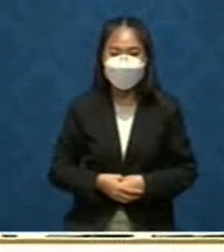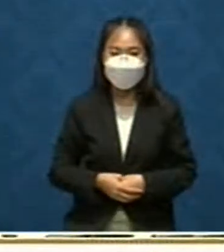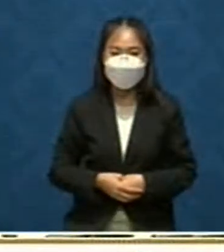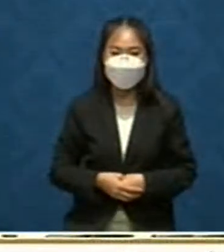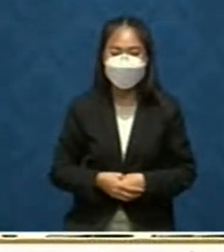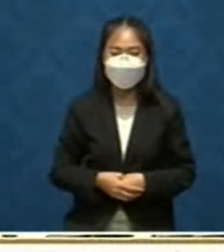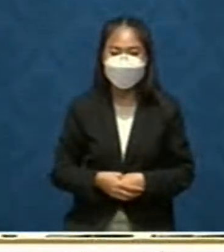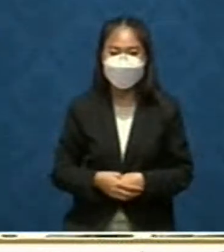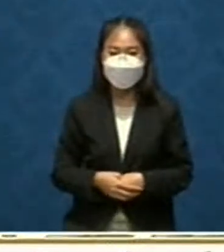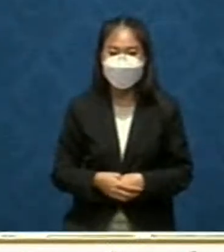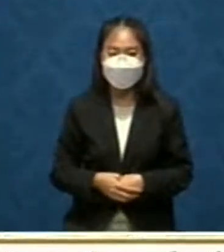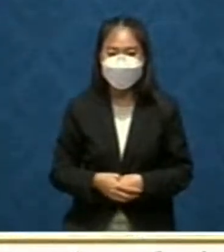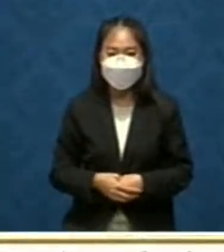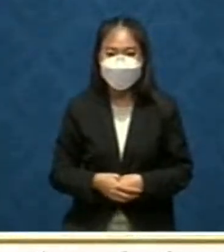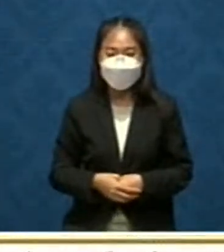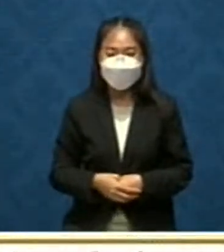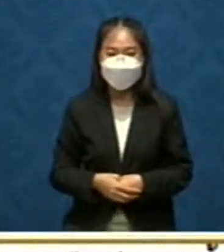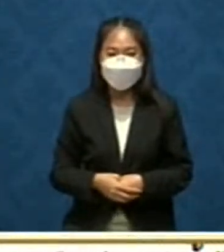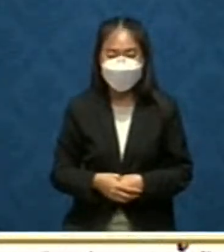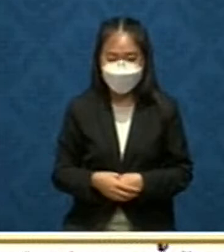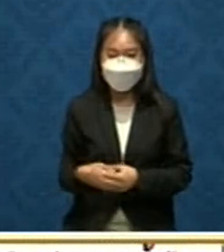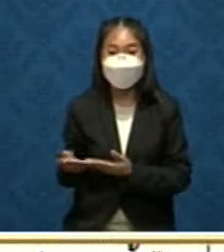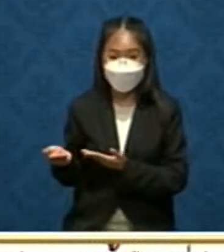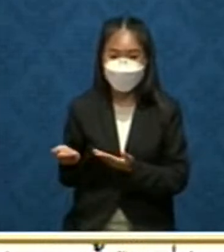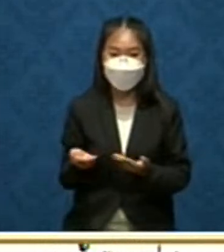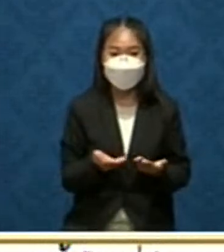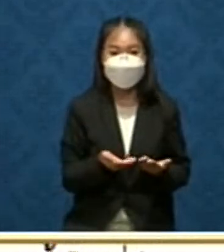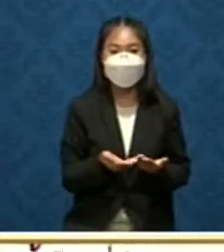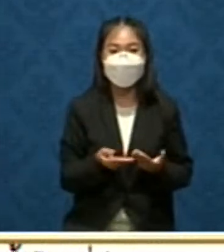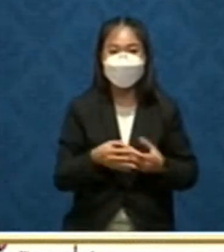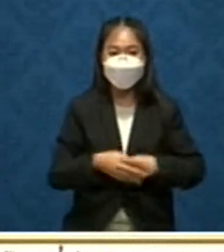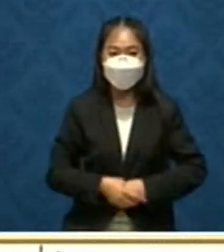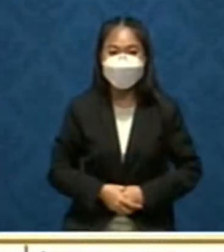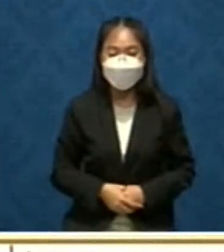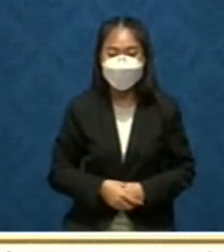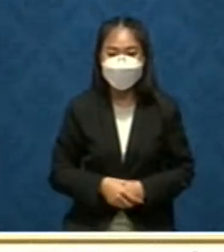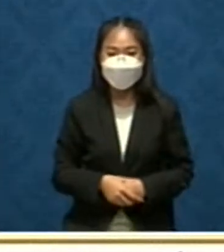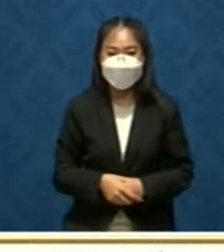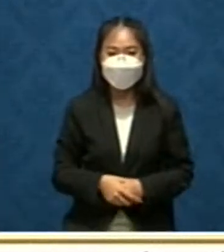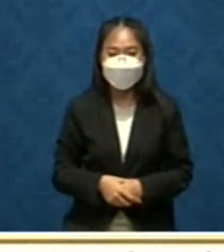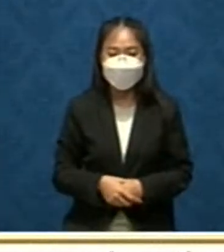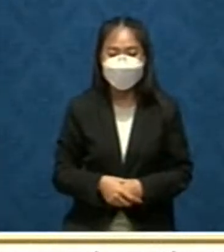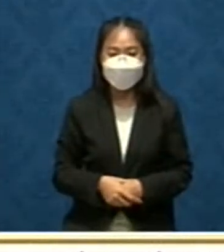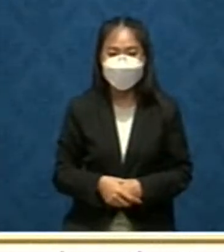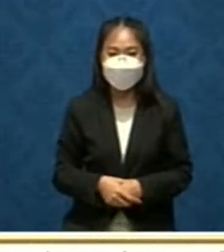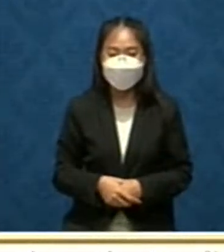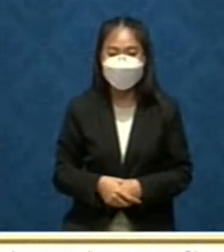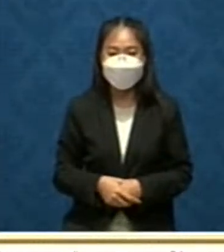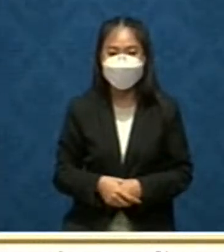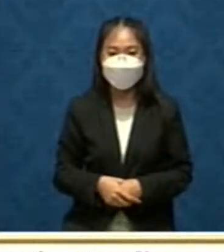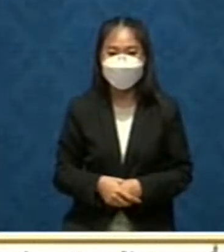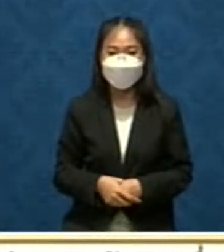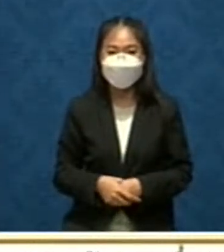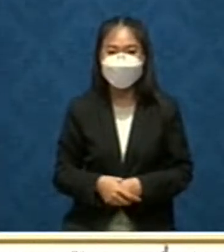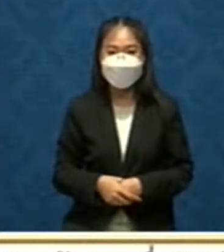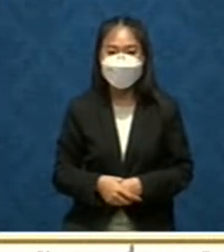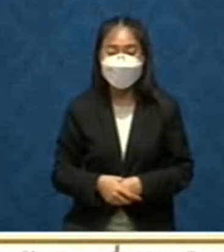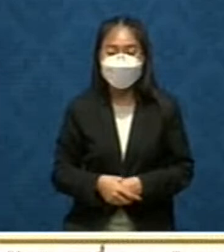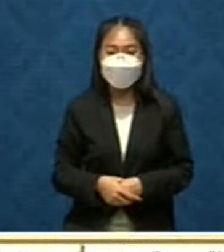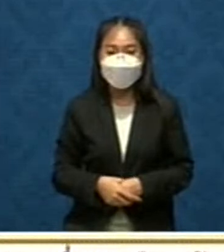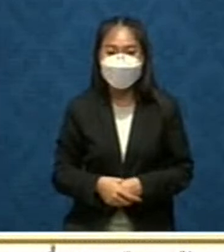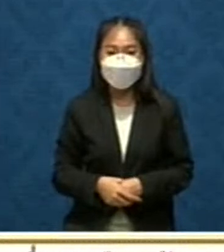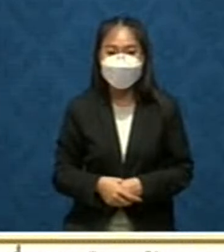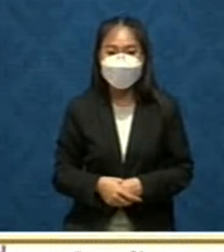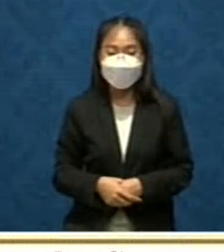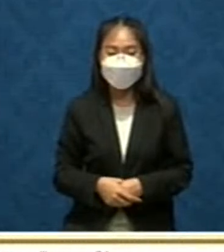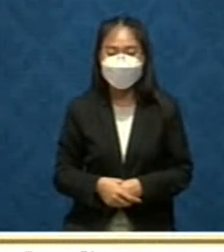ขอบคุณครับท่านจากกระผลตงสุดที่ถามนะครั